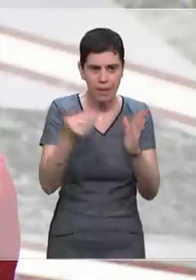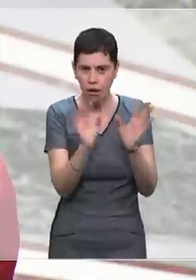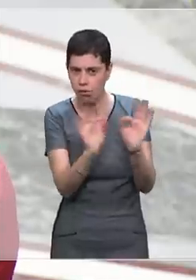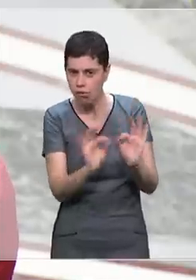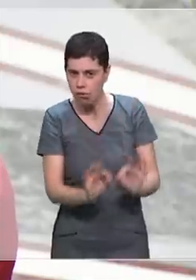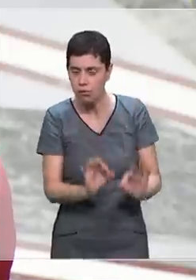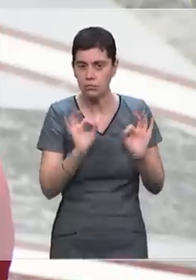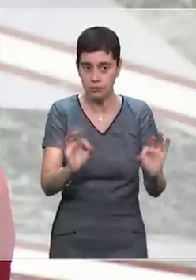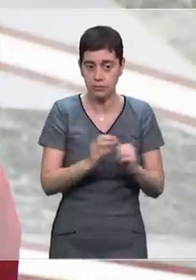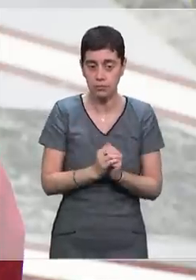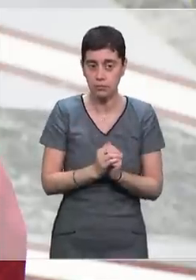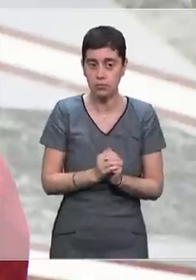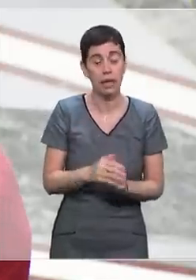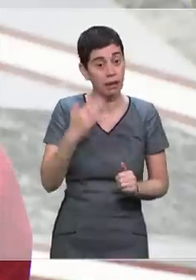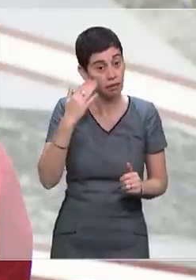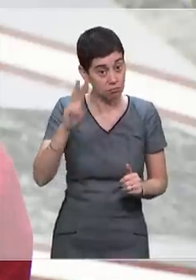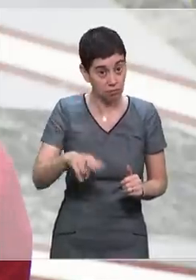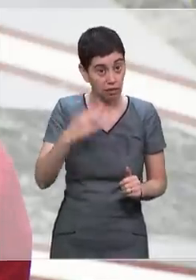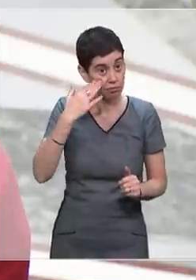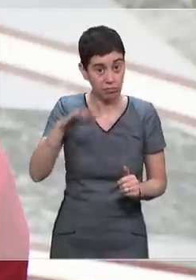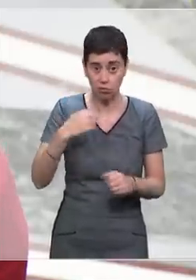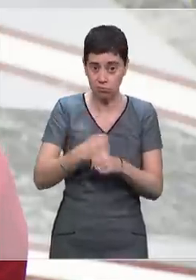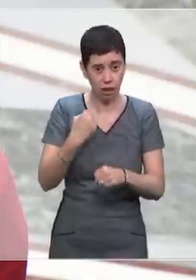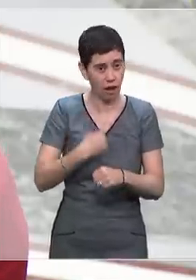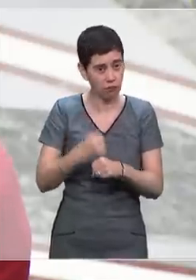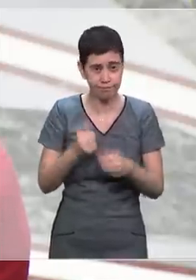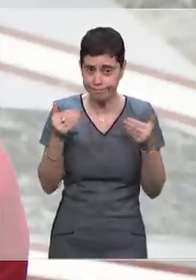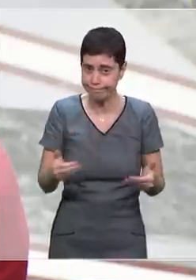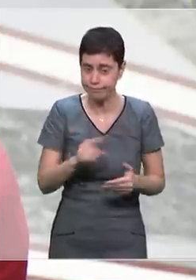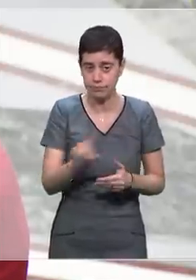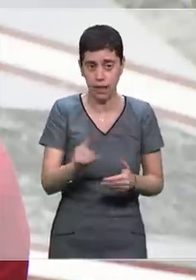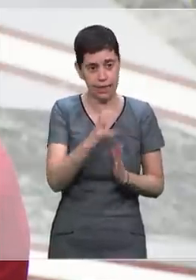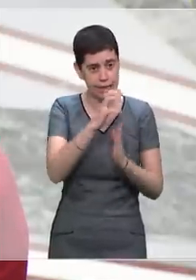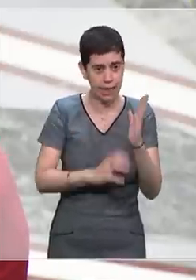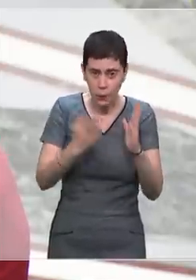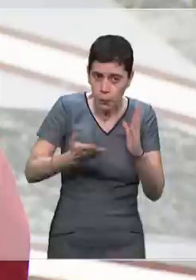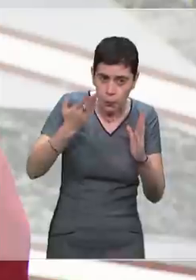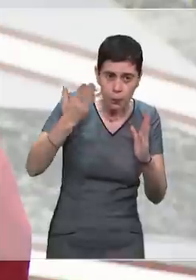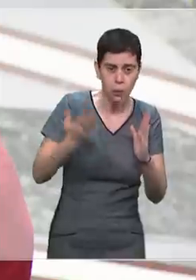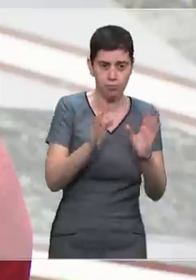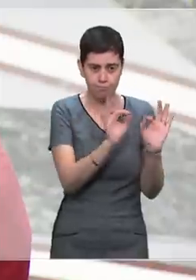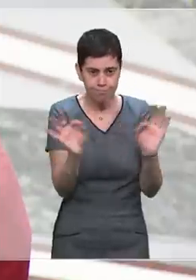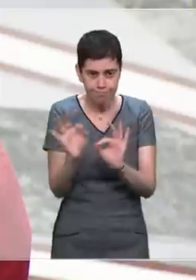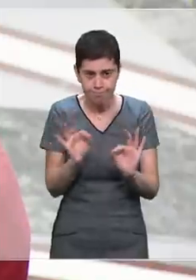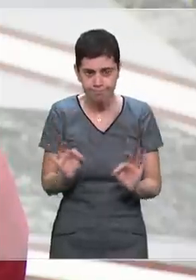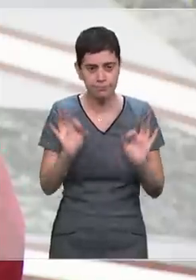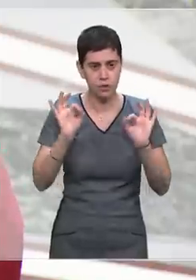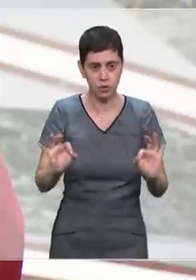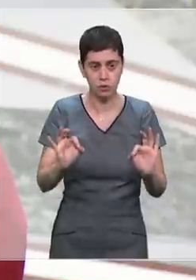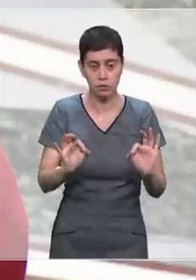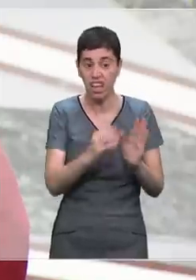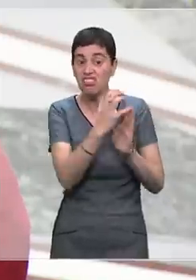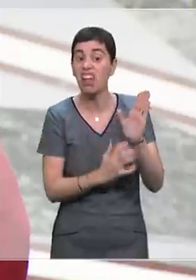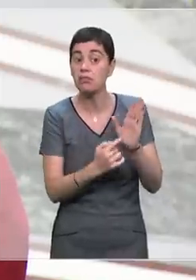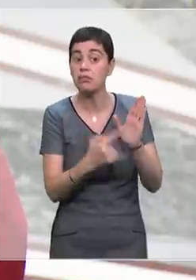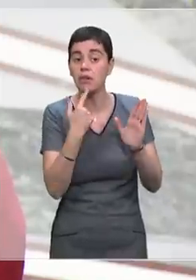monsieur le député, que nous travaillons sans relâche afin de parvenir à un texte ambitieux. Un texte ambitieux, c'est un texte qui ne